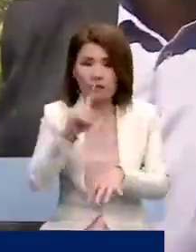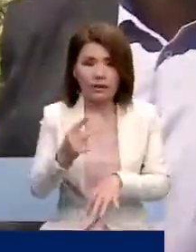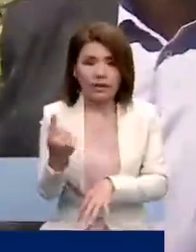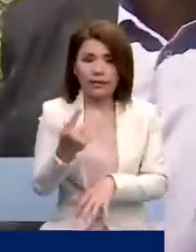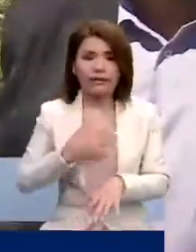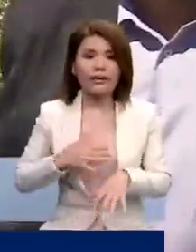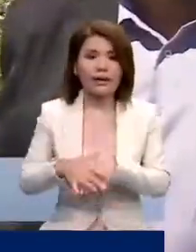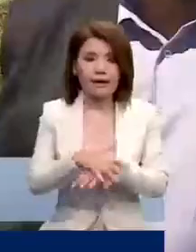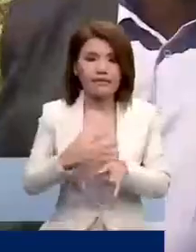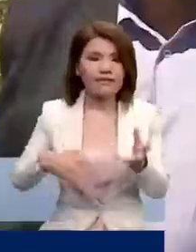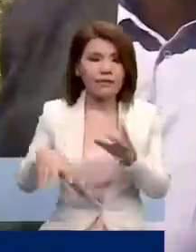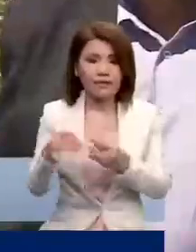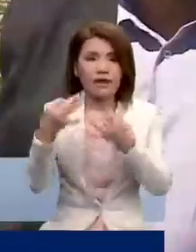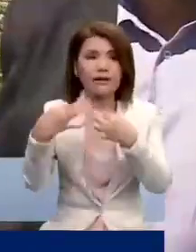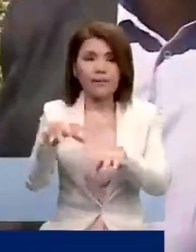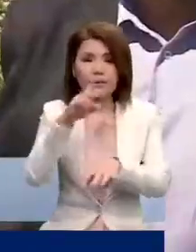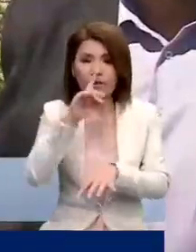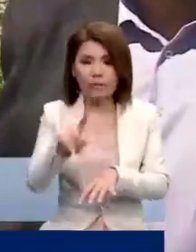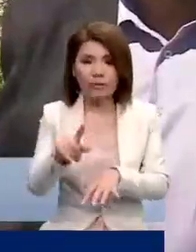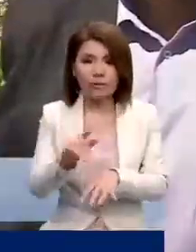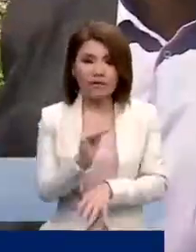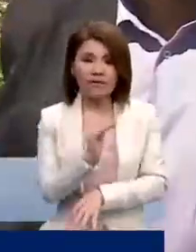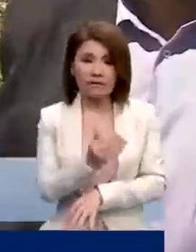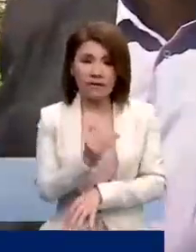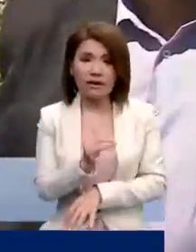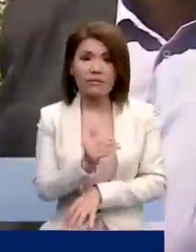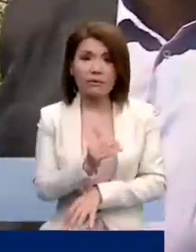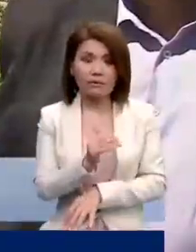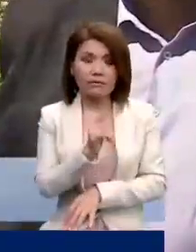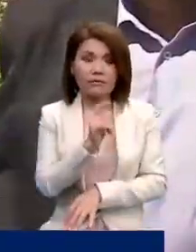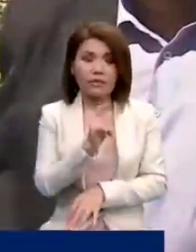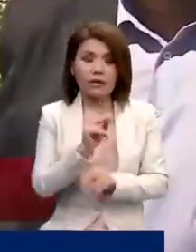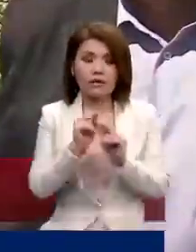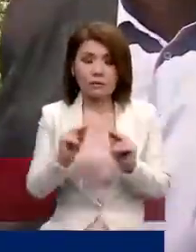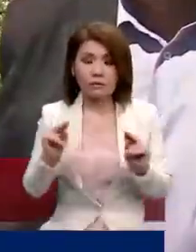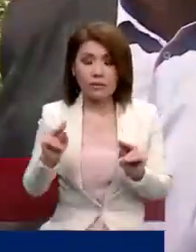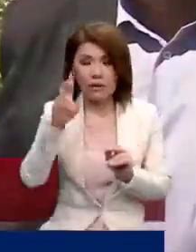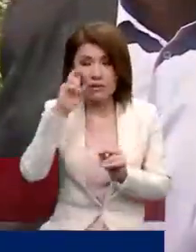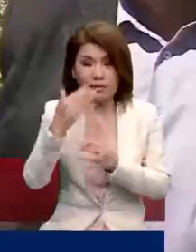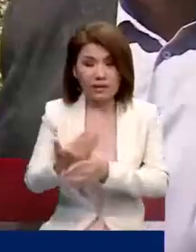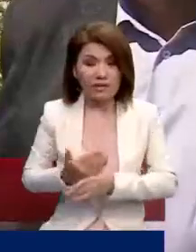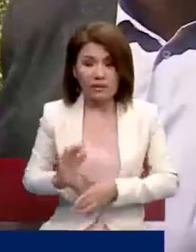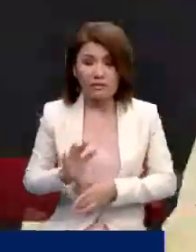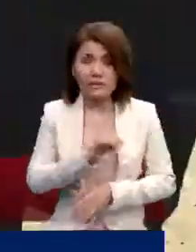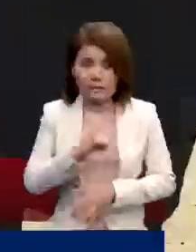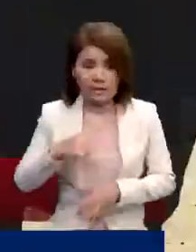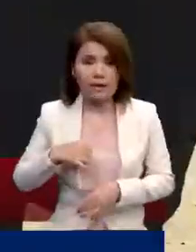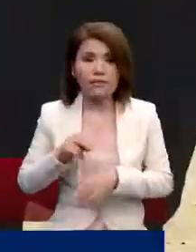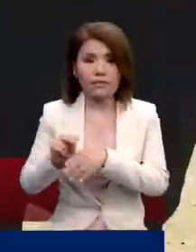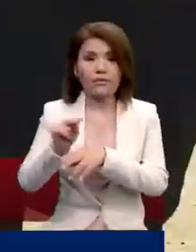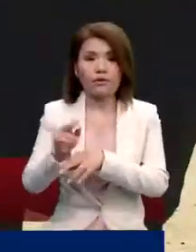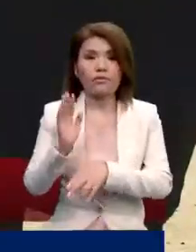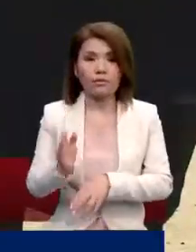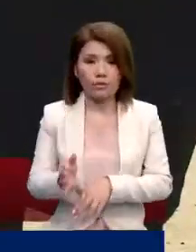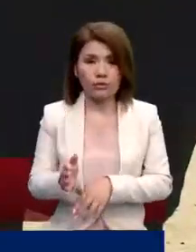мен емес. Онда частный мектеп боламыз, мұғалім жалдаймыз, үкіметтен көмек жоқ болса. Өзіміз оқытамыз. Сен